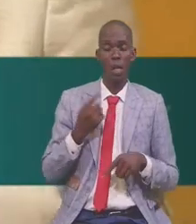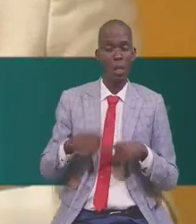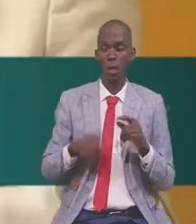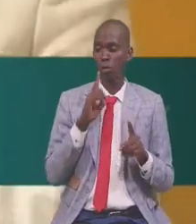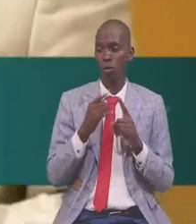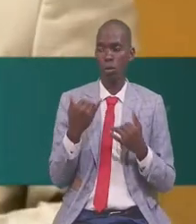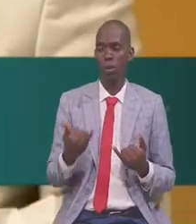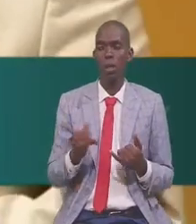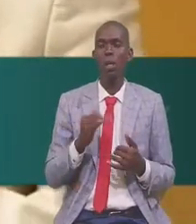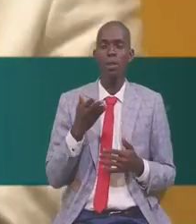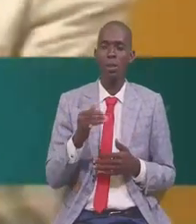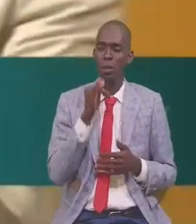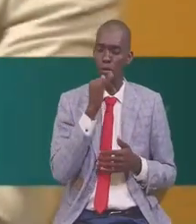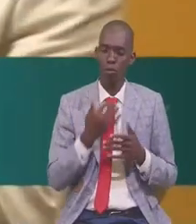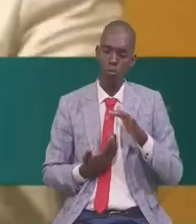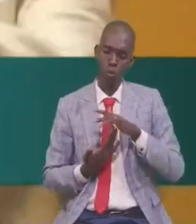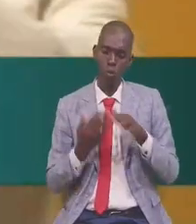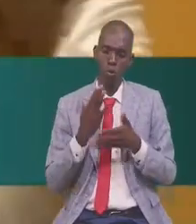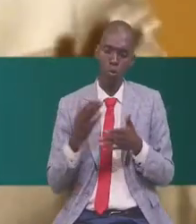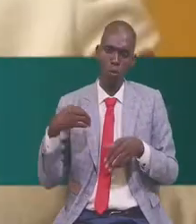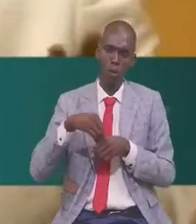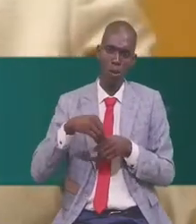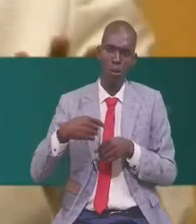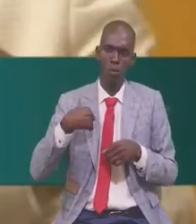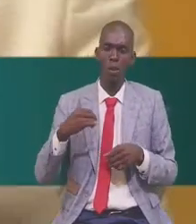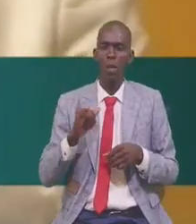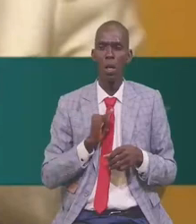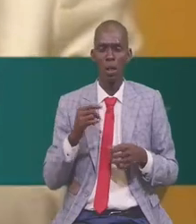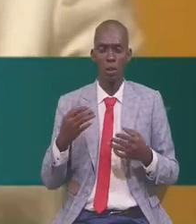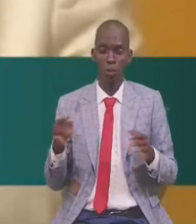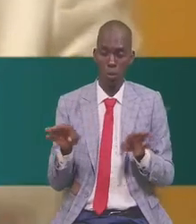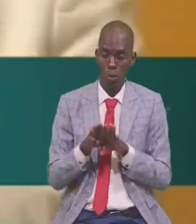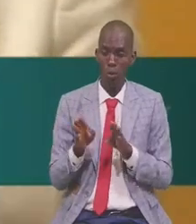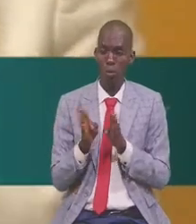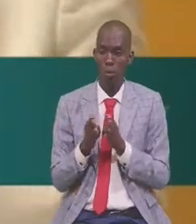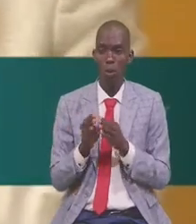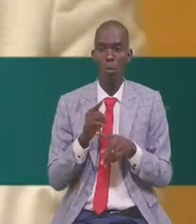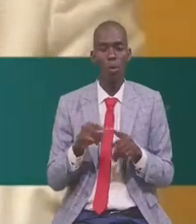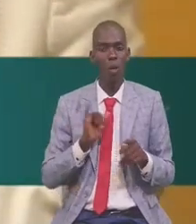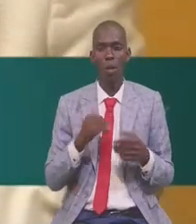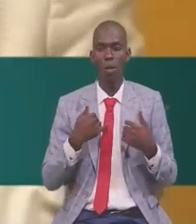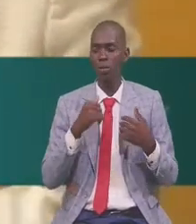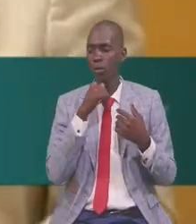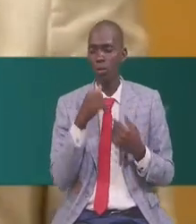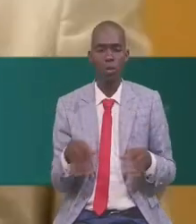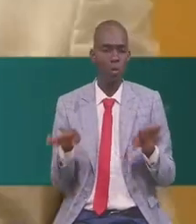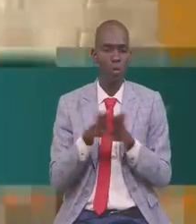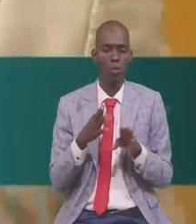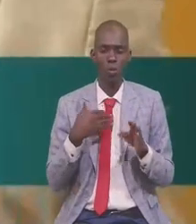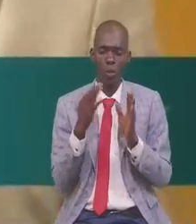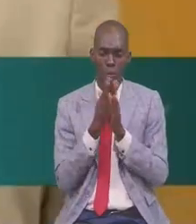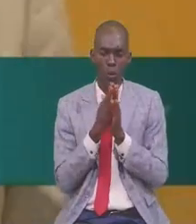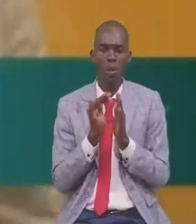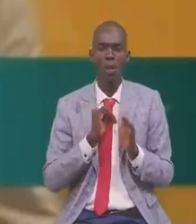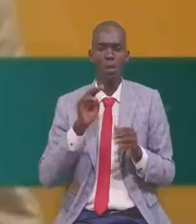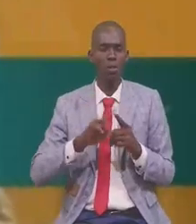chose qui brûle en moi. Je dois rentrer d'abord. Nous venons de finir la séance. Je n'ai pas encore fini ma session dans la prière. Je dois rentrer maintenant